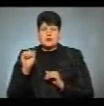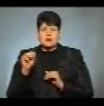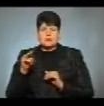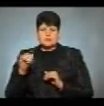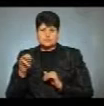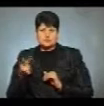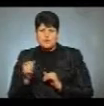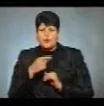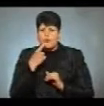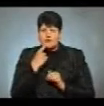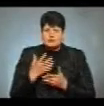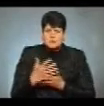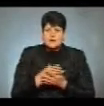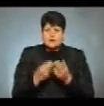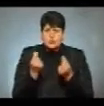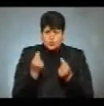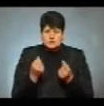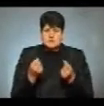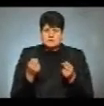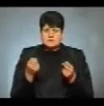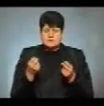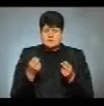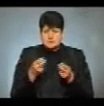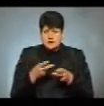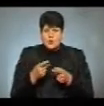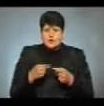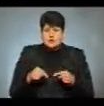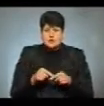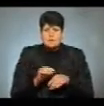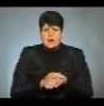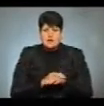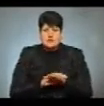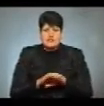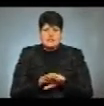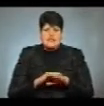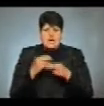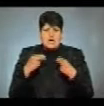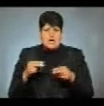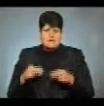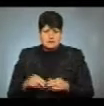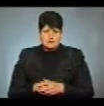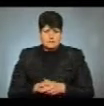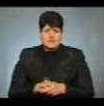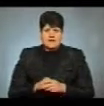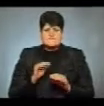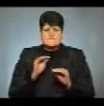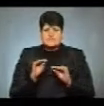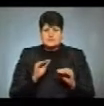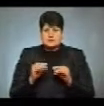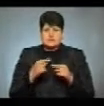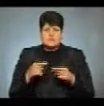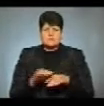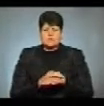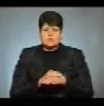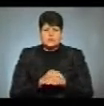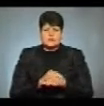необхідні кошти для придбання цистоуретоскопу, організовували благодійні ярмарки. Влаштовували різноманітні благодійні